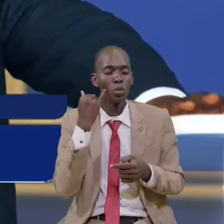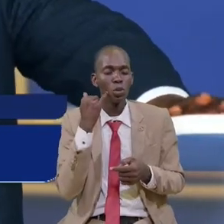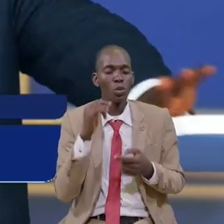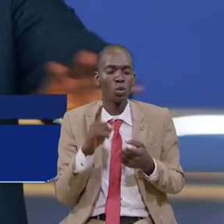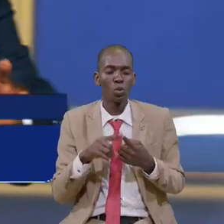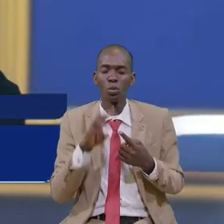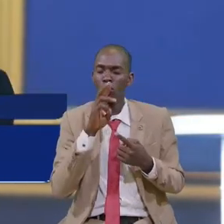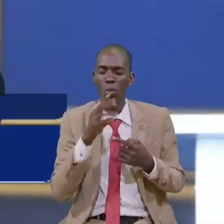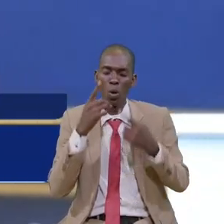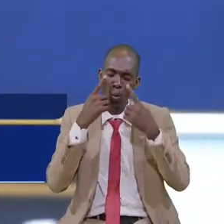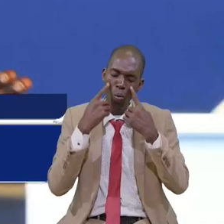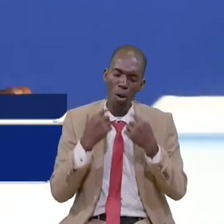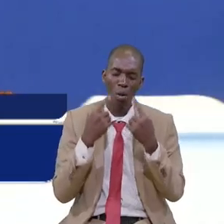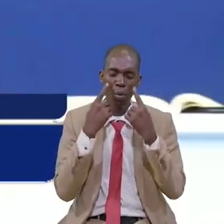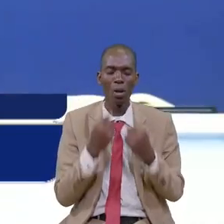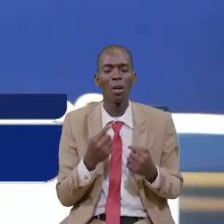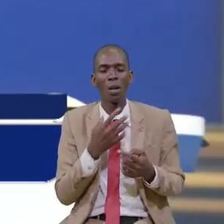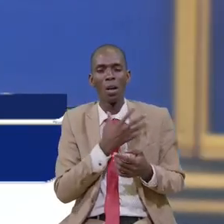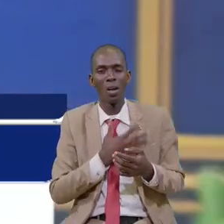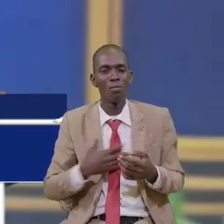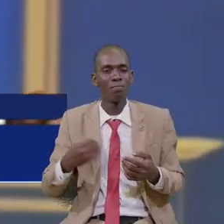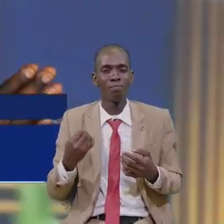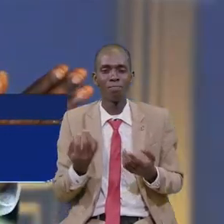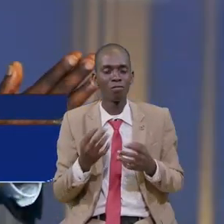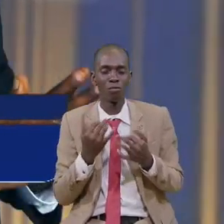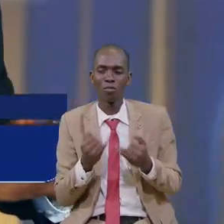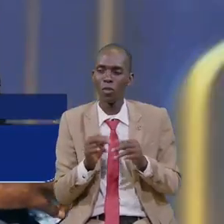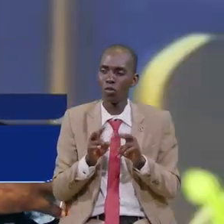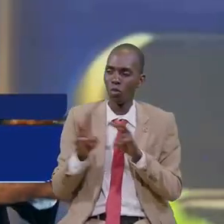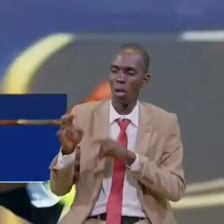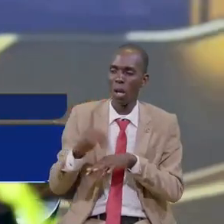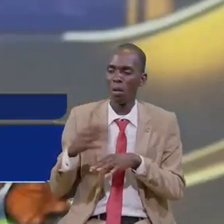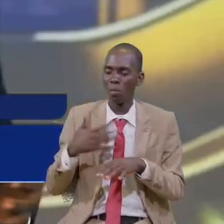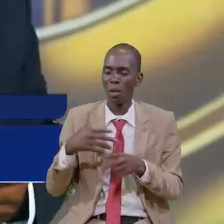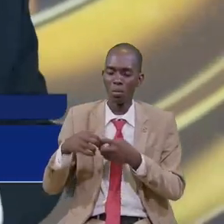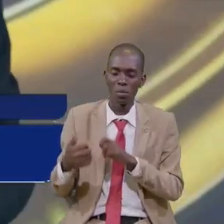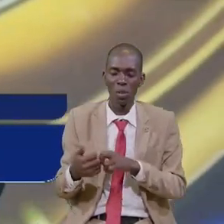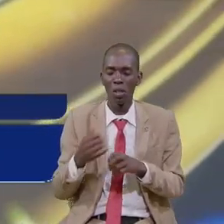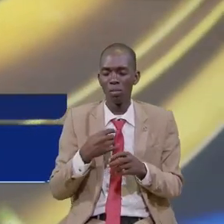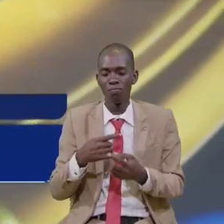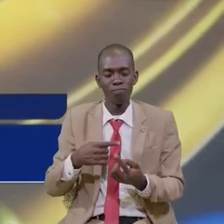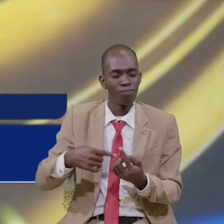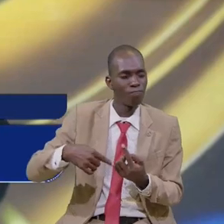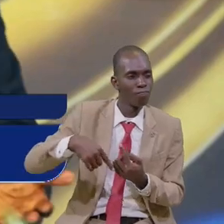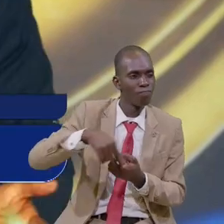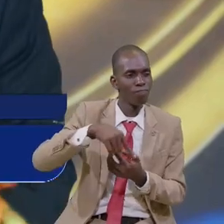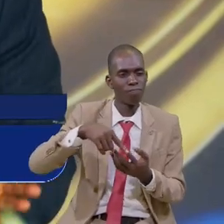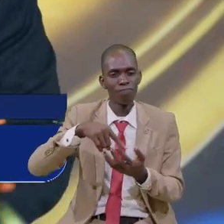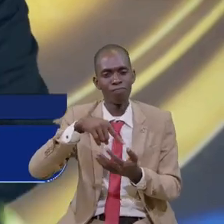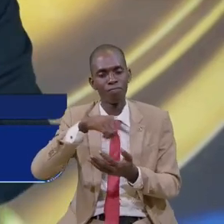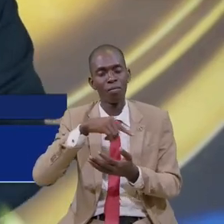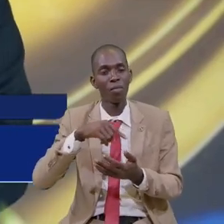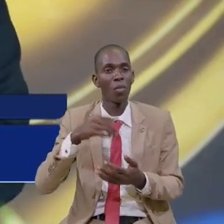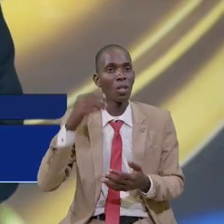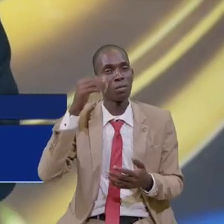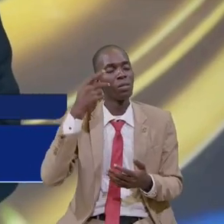tourner autour de la montagne, en regardant la montagne, oh, en tournant autour, oh, je suis malheureux dans la vie, hein. Je suis